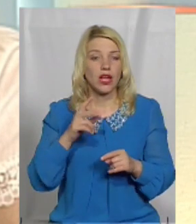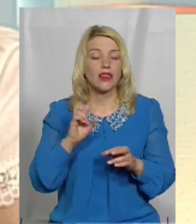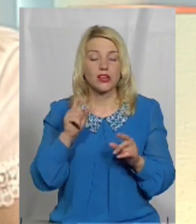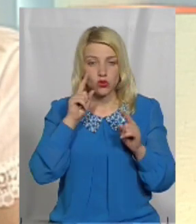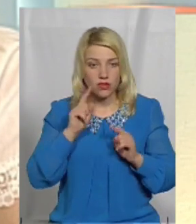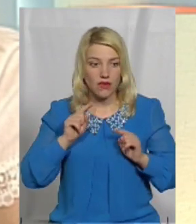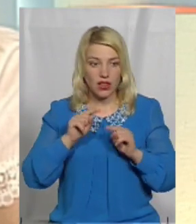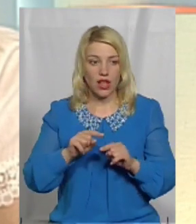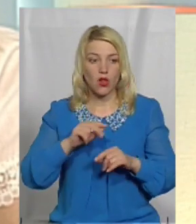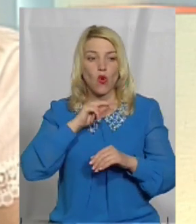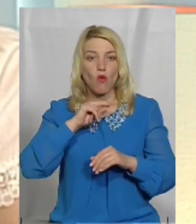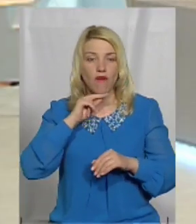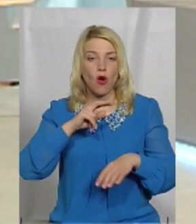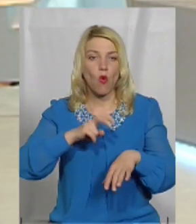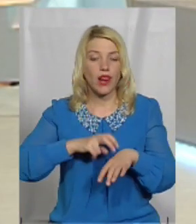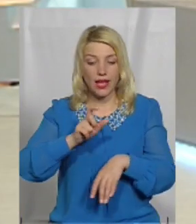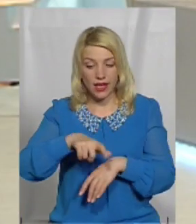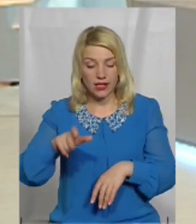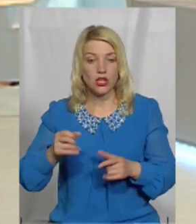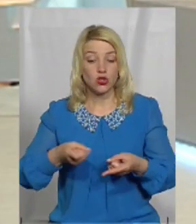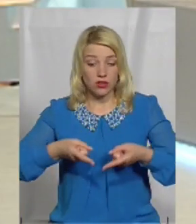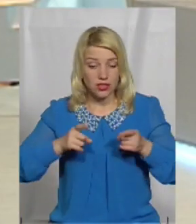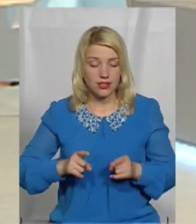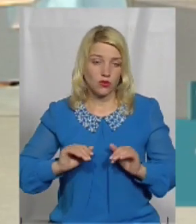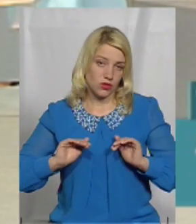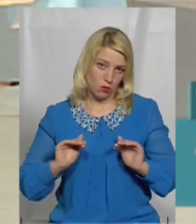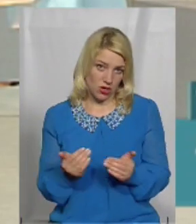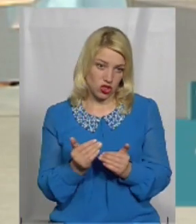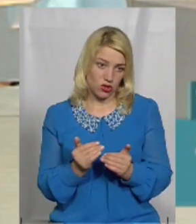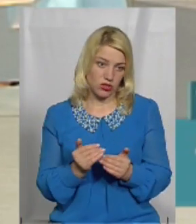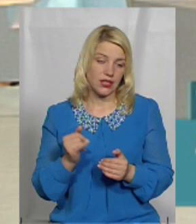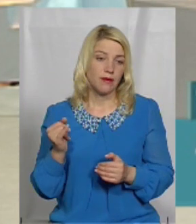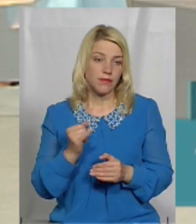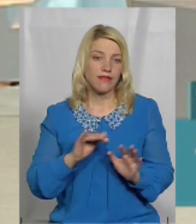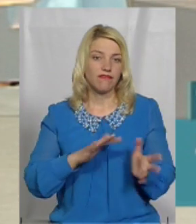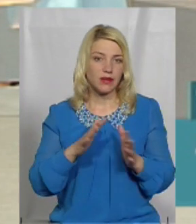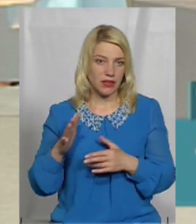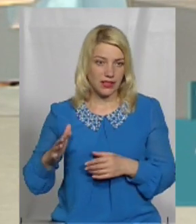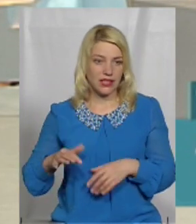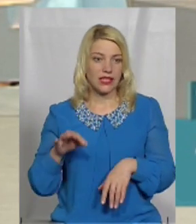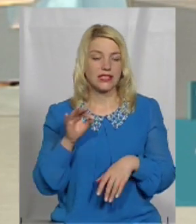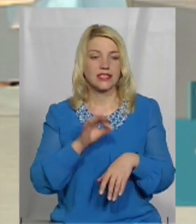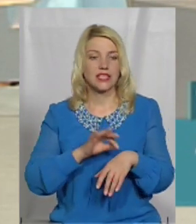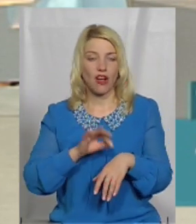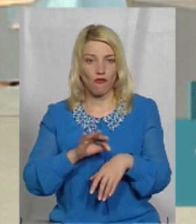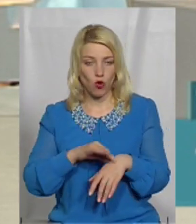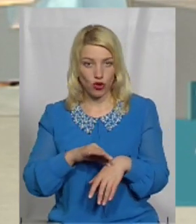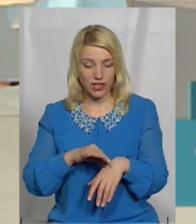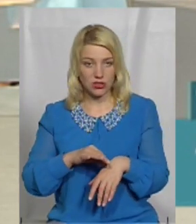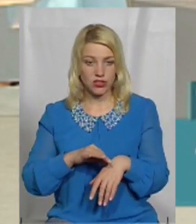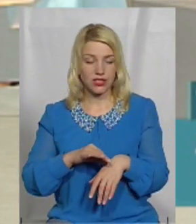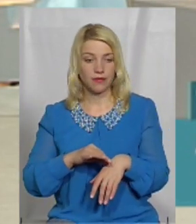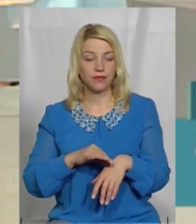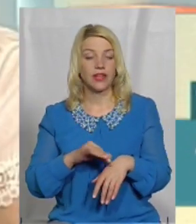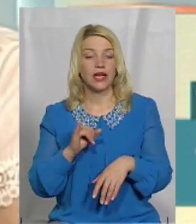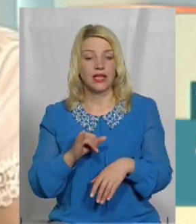що звертали увагу лікарі, що дійсно зменшилися і випадки захворюваності,